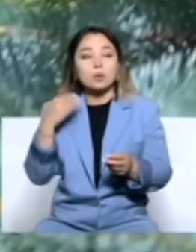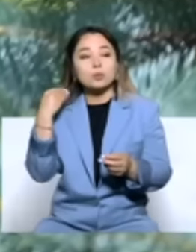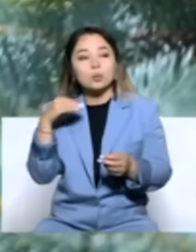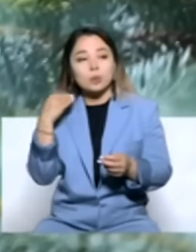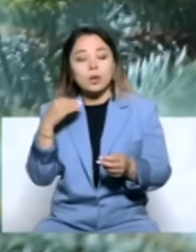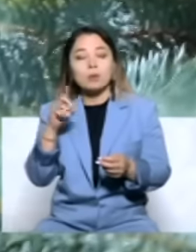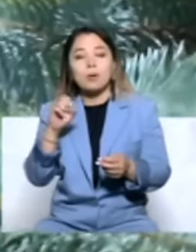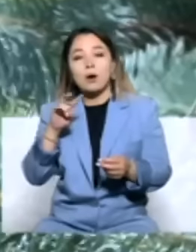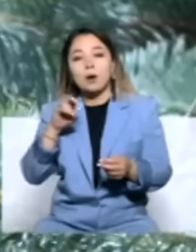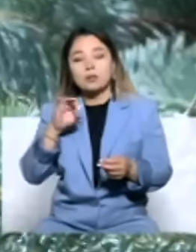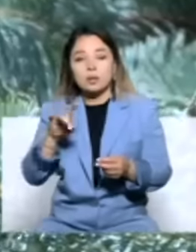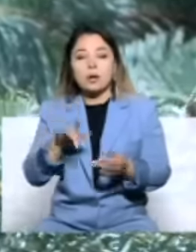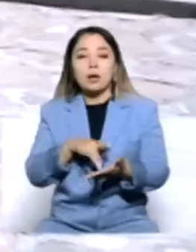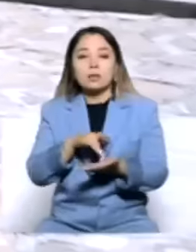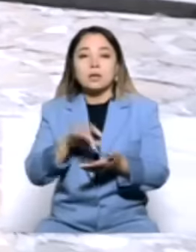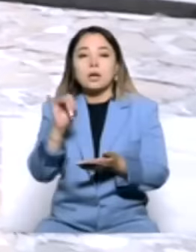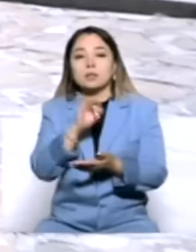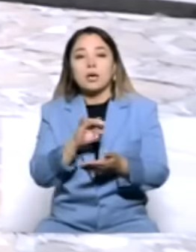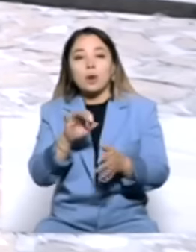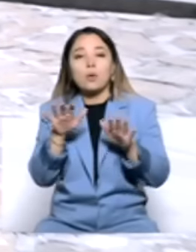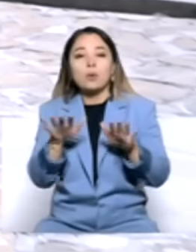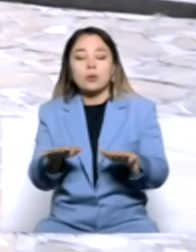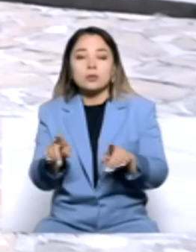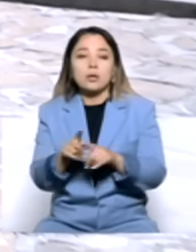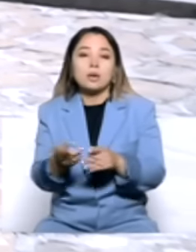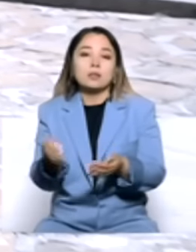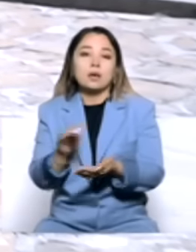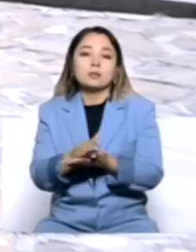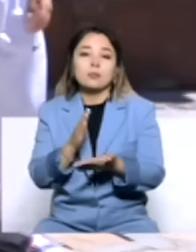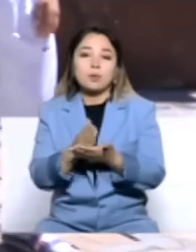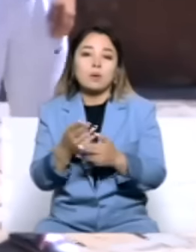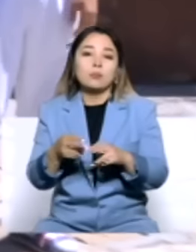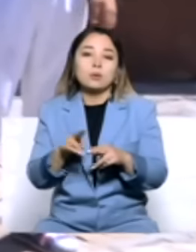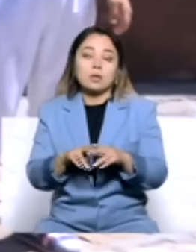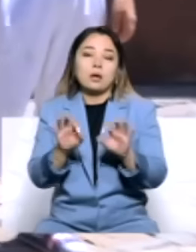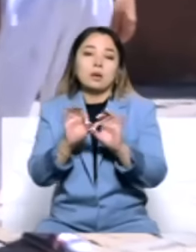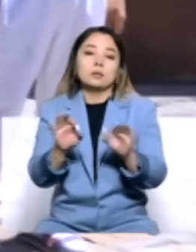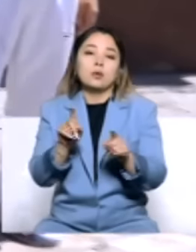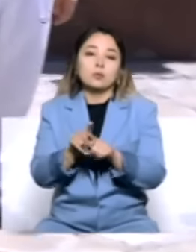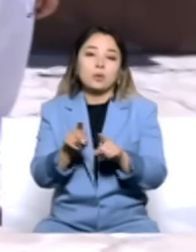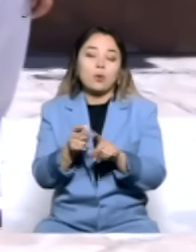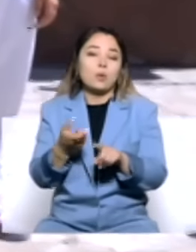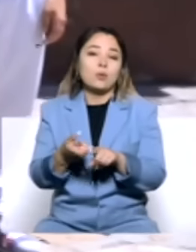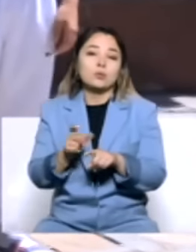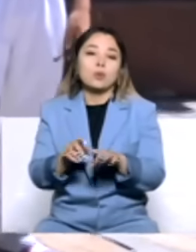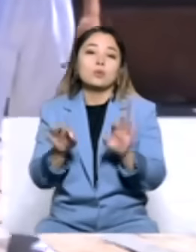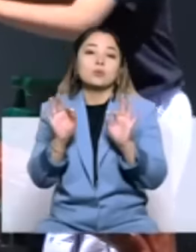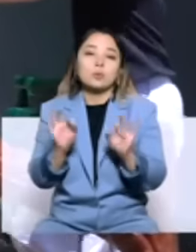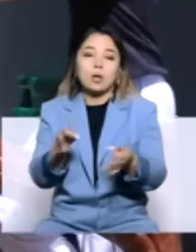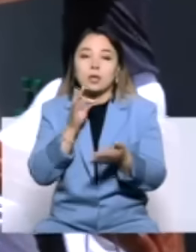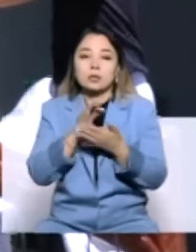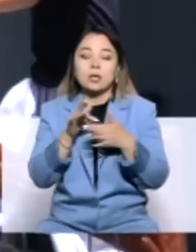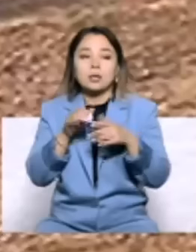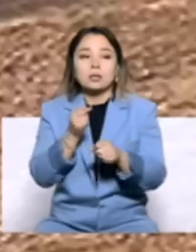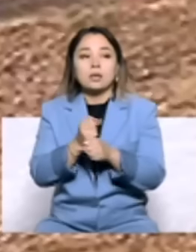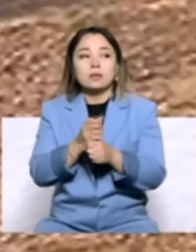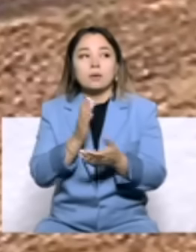Түркістан, Байқоңыр қалаларындағы тарихи орындармен танысады. Бұл айтып отырмыз ғой, өте дұрыс дейтін